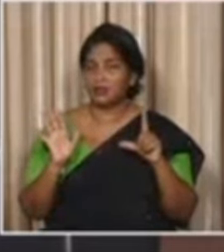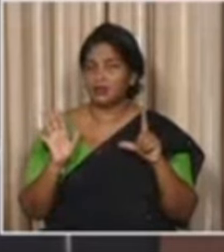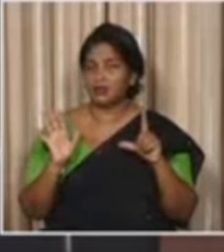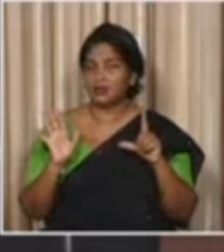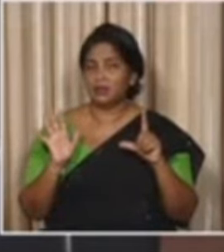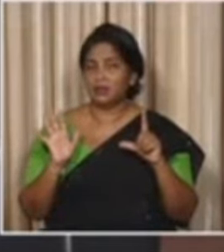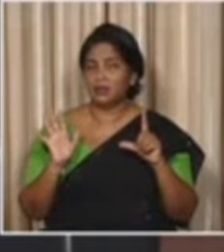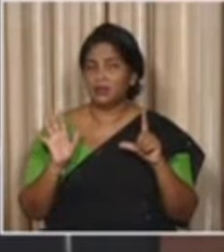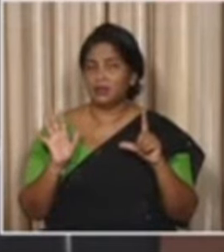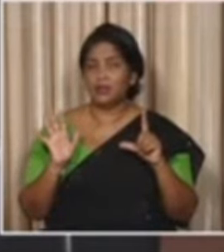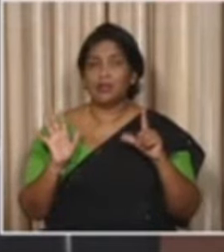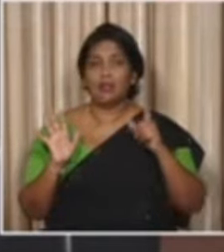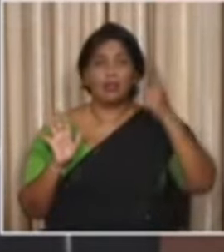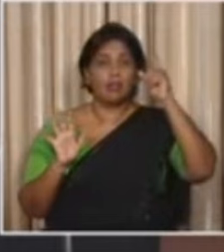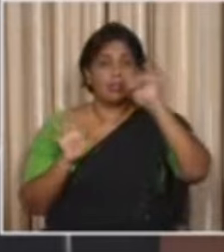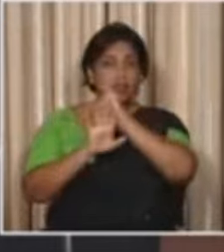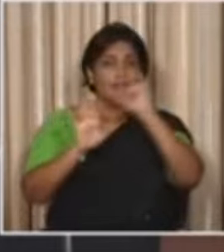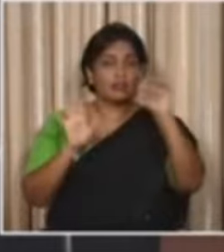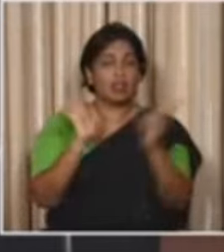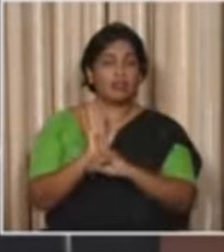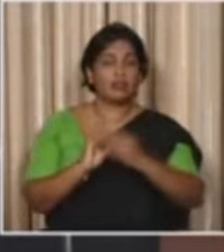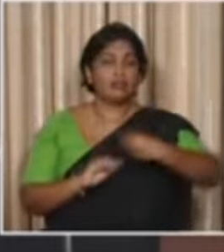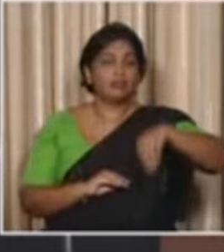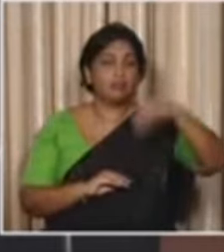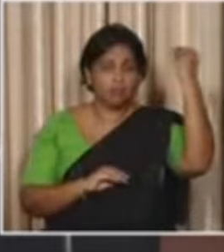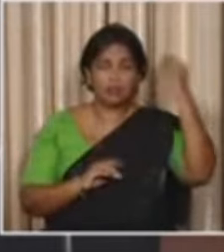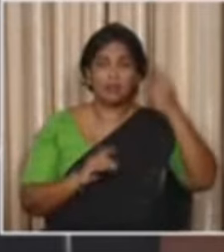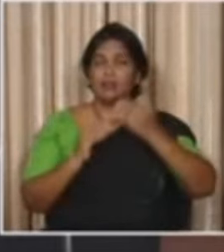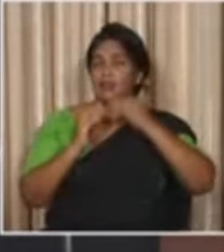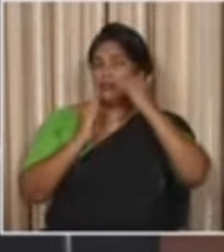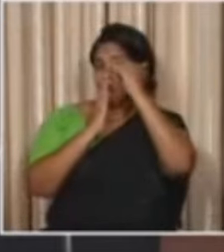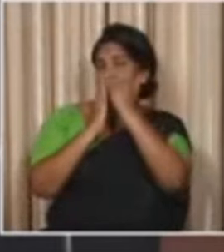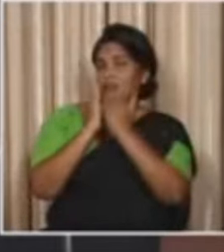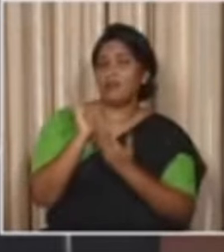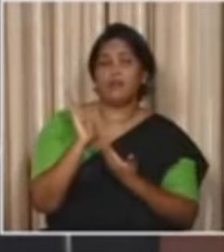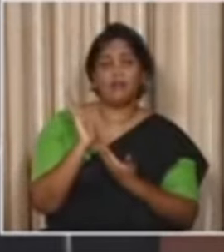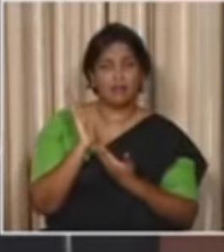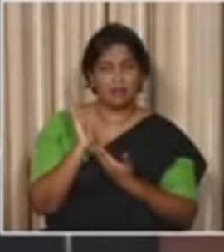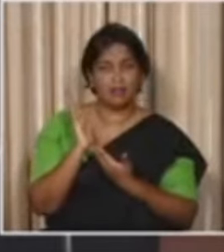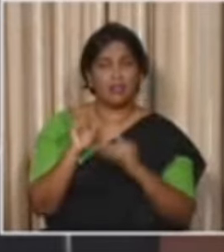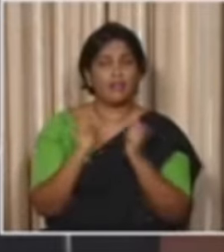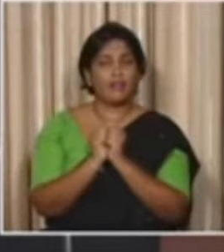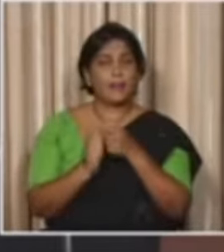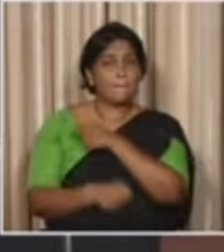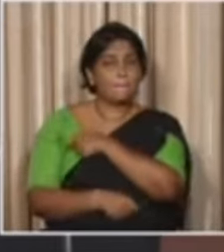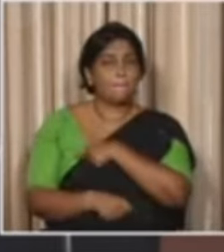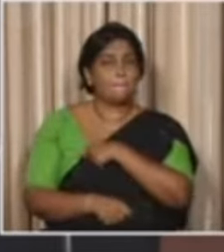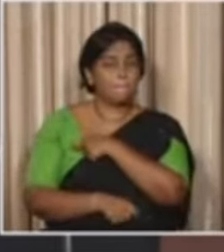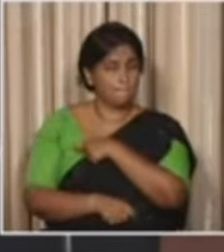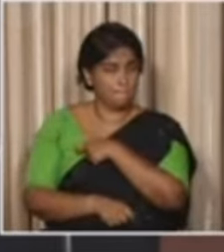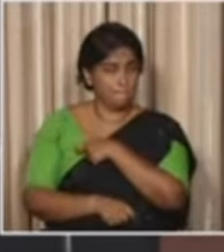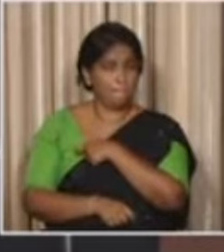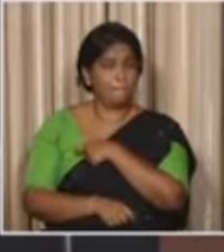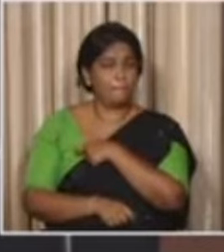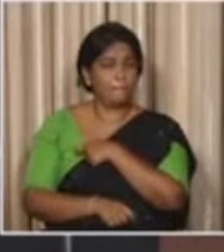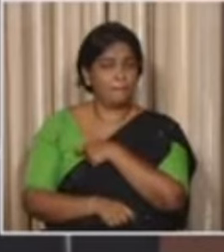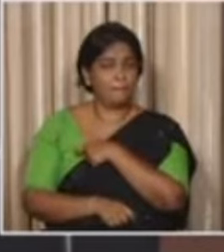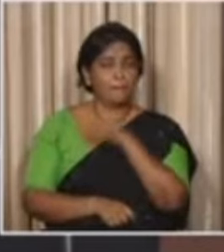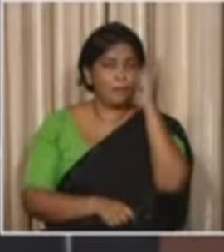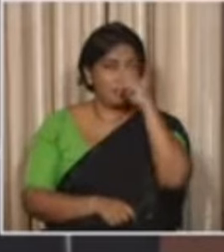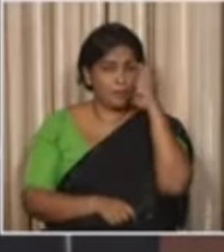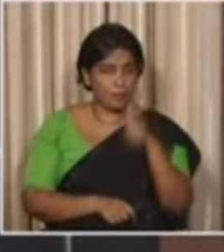දාසේ ලක්ෂයට වැඩි කරගෙන මේ වගේ දිග ලයිස්තුවක් තියෙනවා කාර්යාල කාර්ය සහායක ගේ